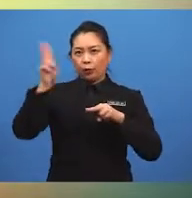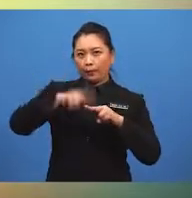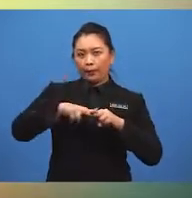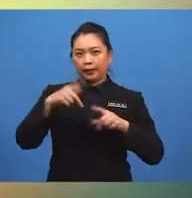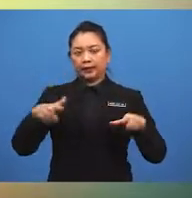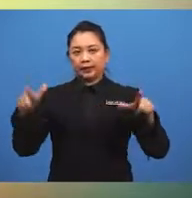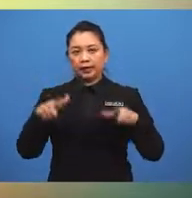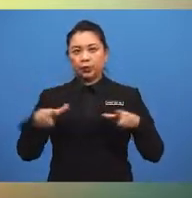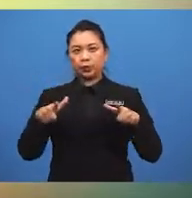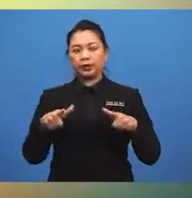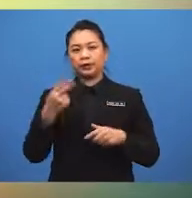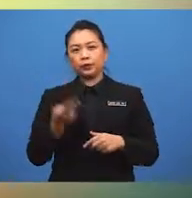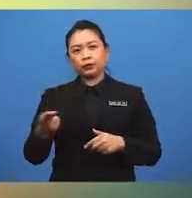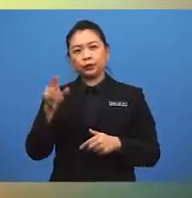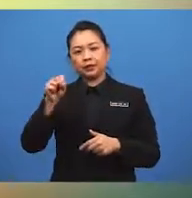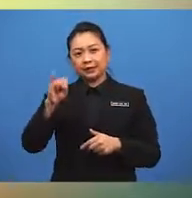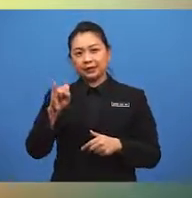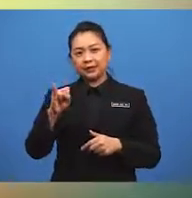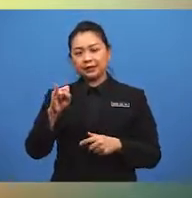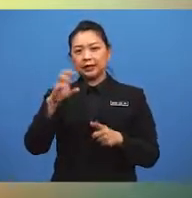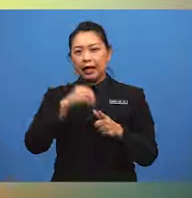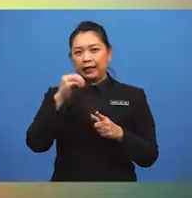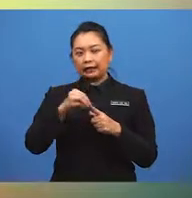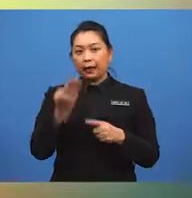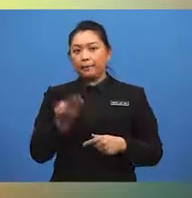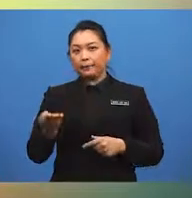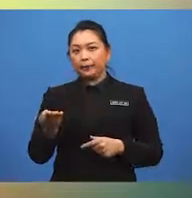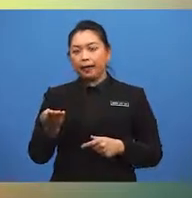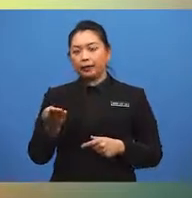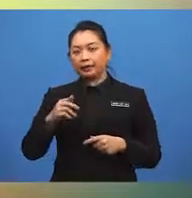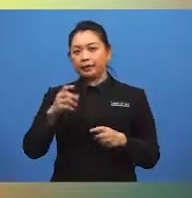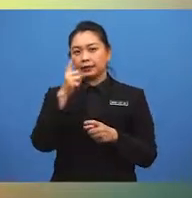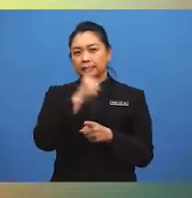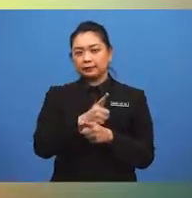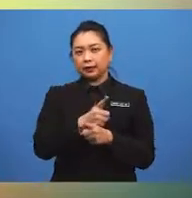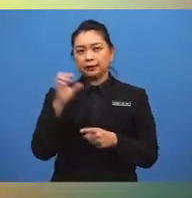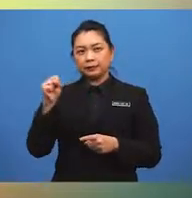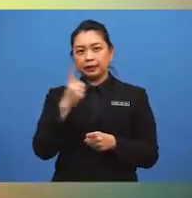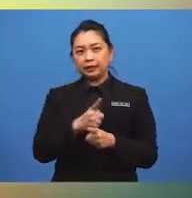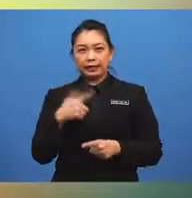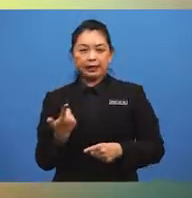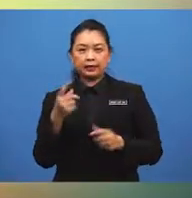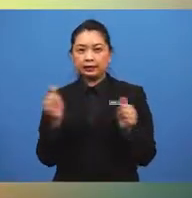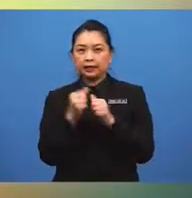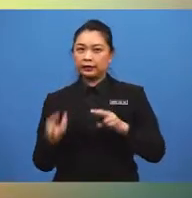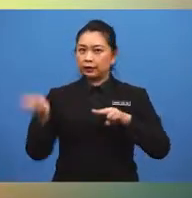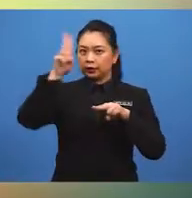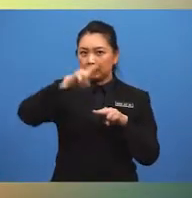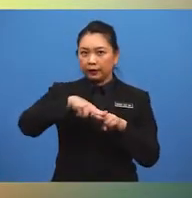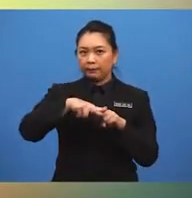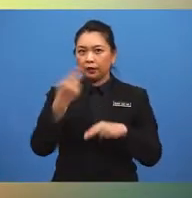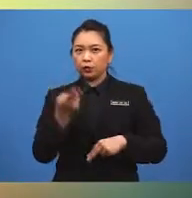kepada unsur silikon atau bahan semikonduktor tulen lain dengan mendopkan